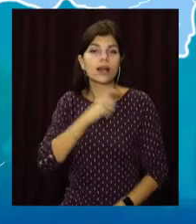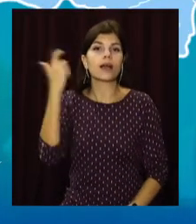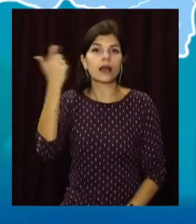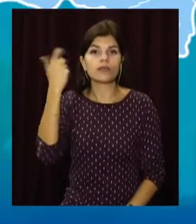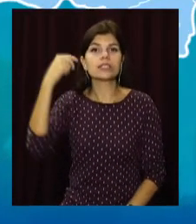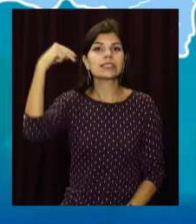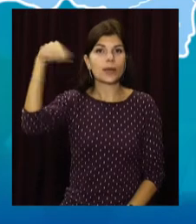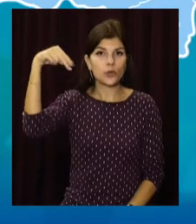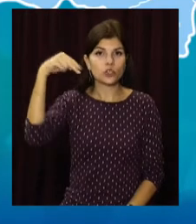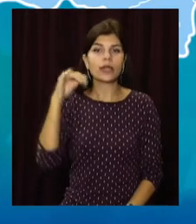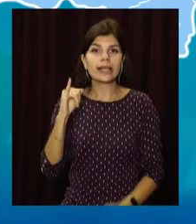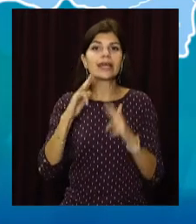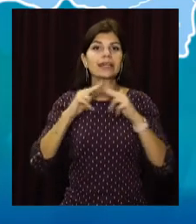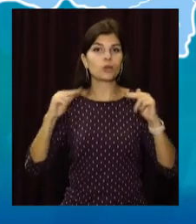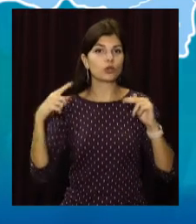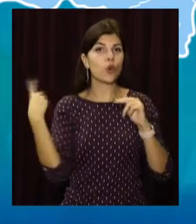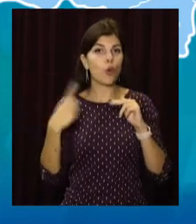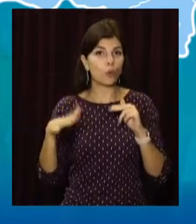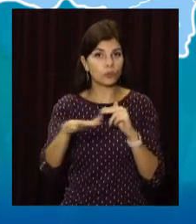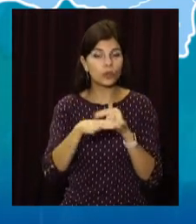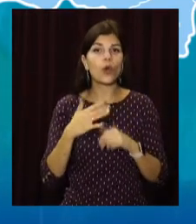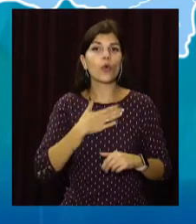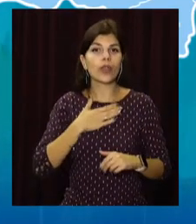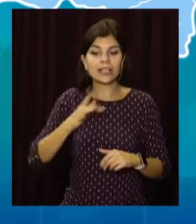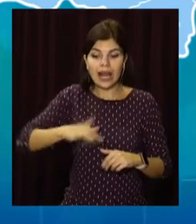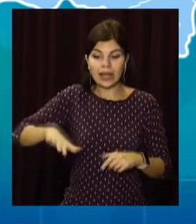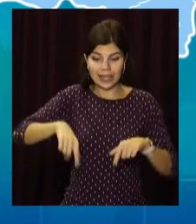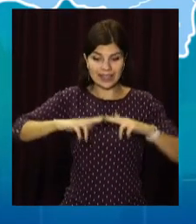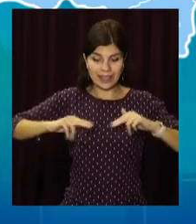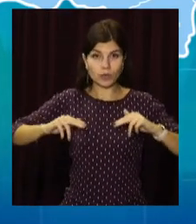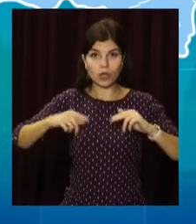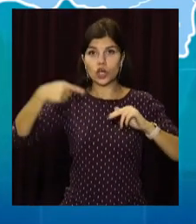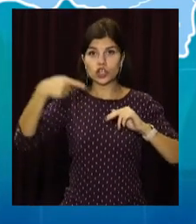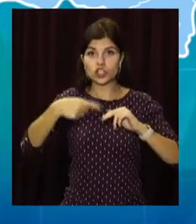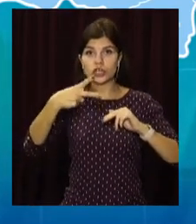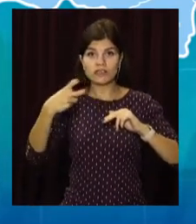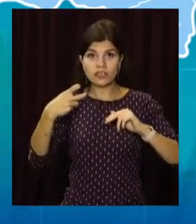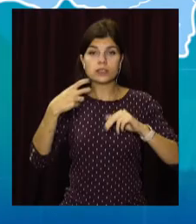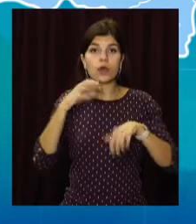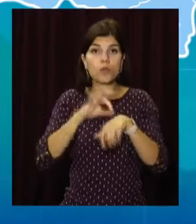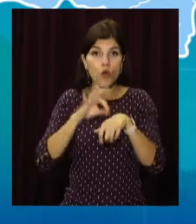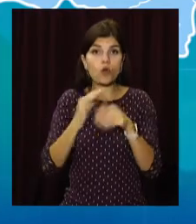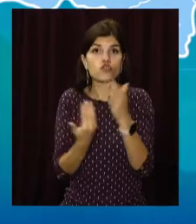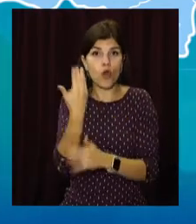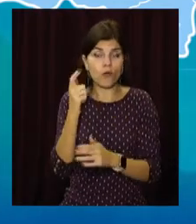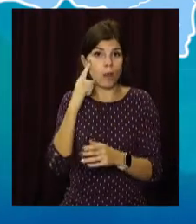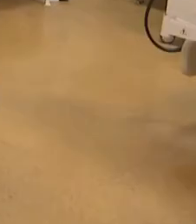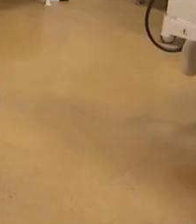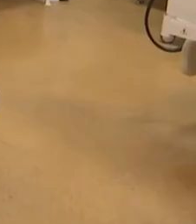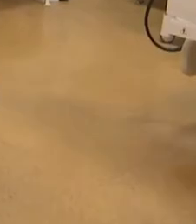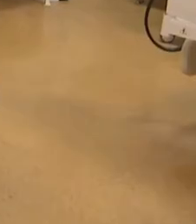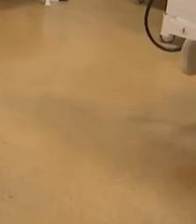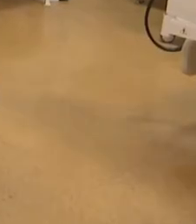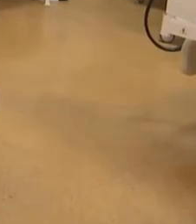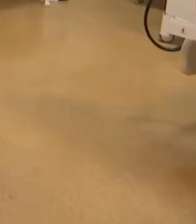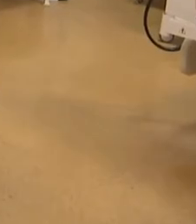Одеська, Харківська, Запорізька та Дніпропетровська області. У нашому регіоні за добу 1203 нові інфіковані. Ще вчора